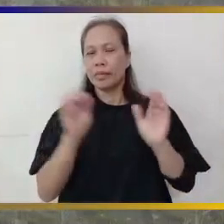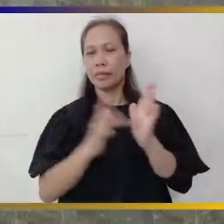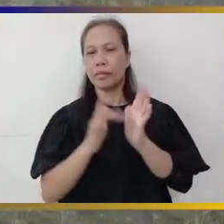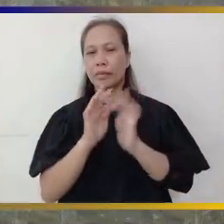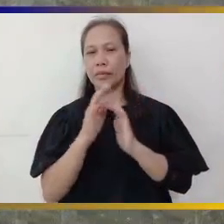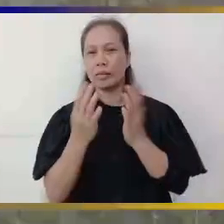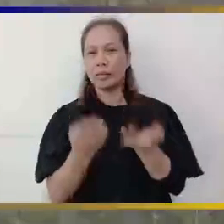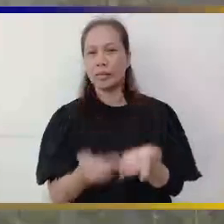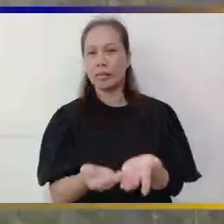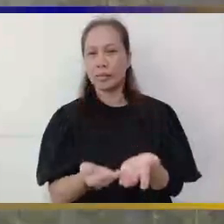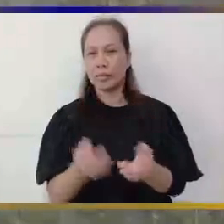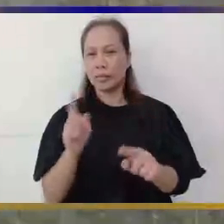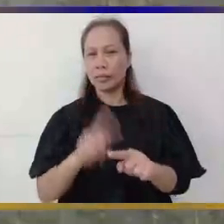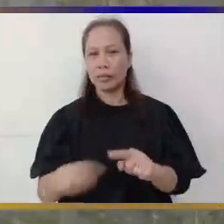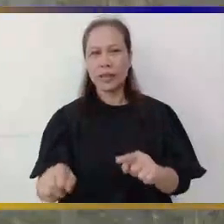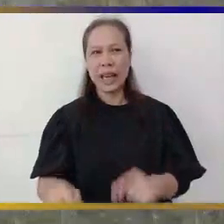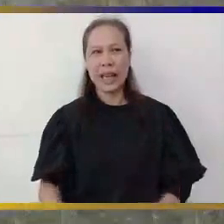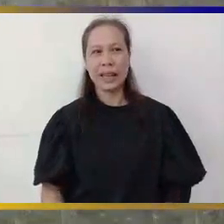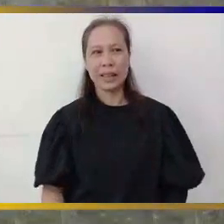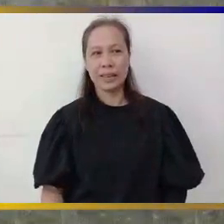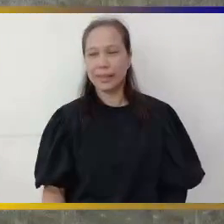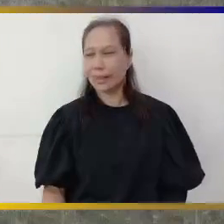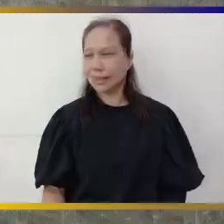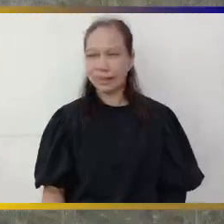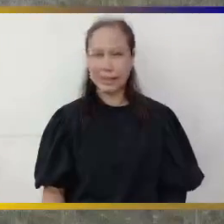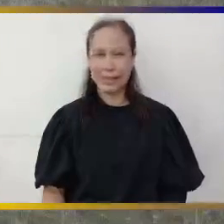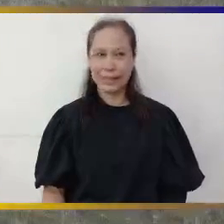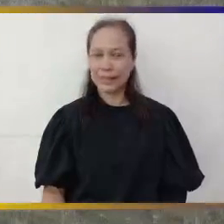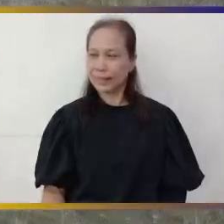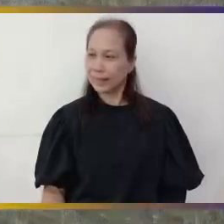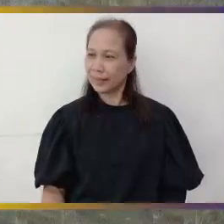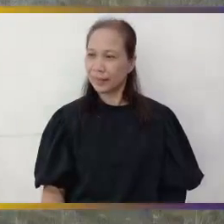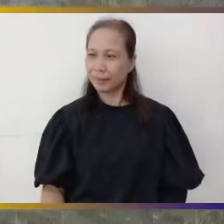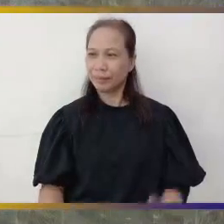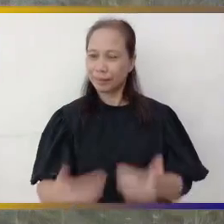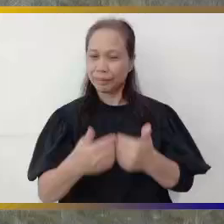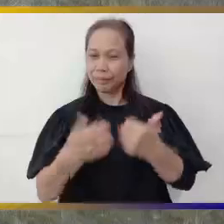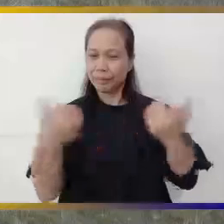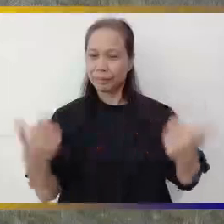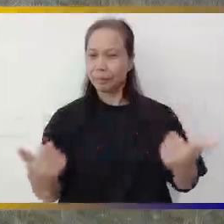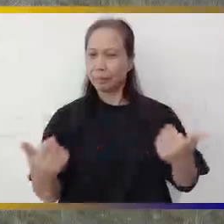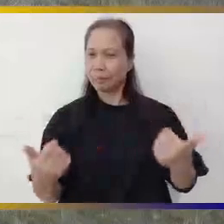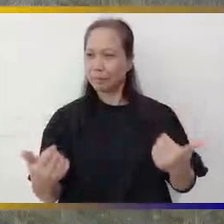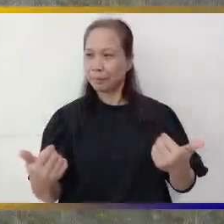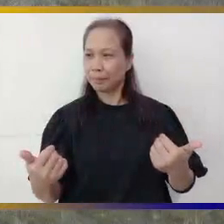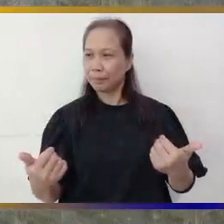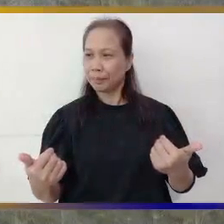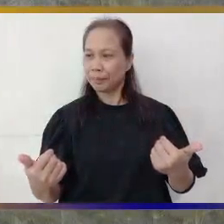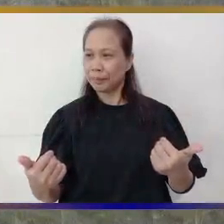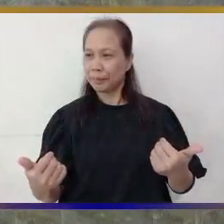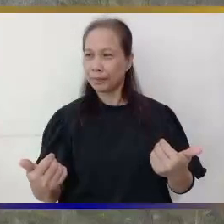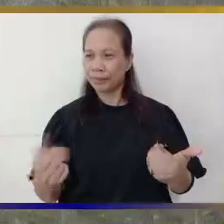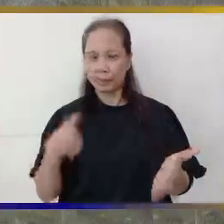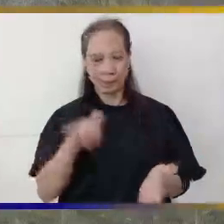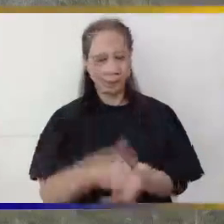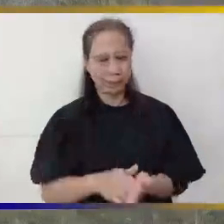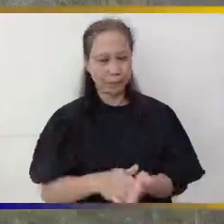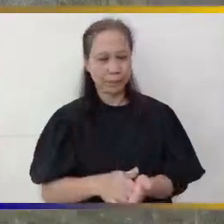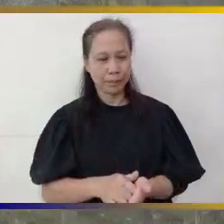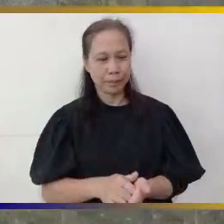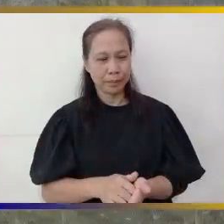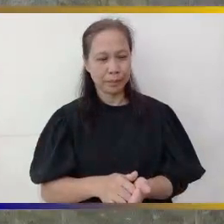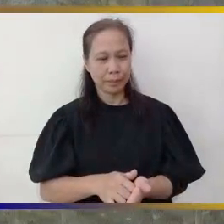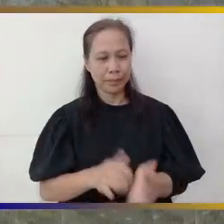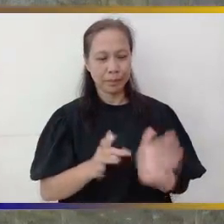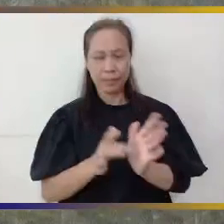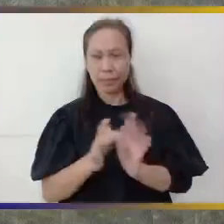mapatid Pero nagkawatak-watak sila dahilan sa kanilang dahilan Bible nagkawatak-watak